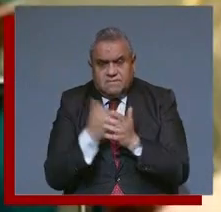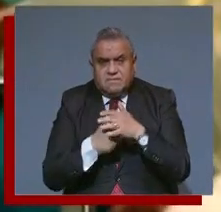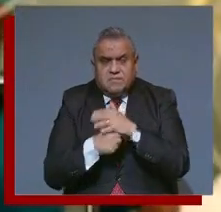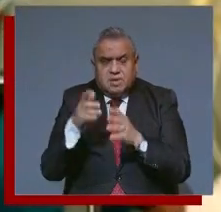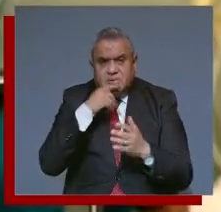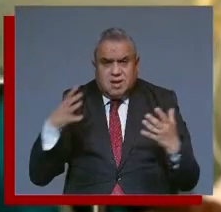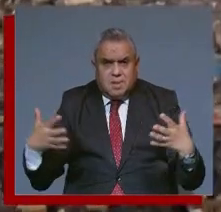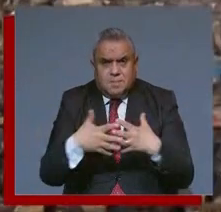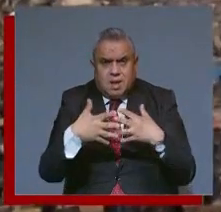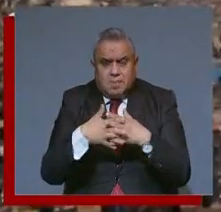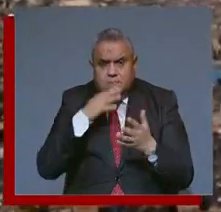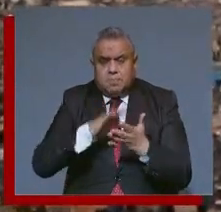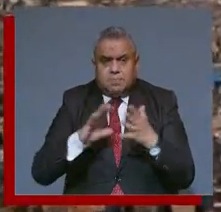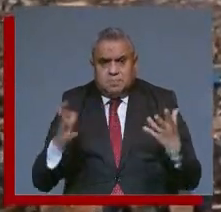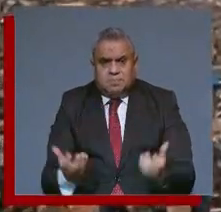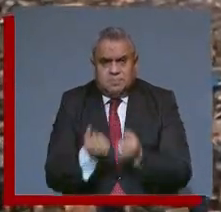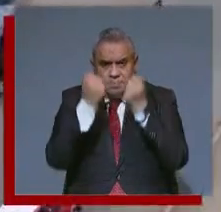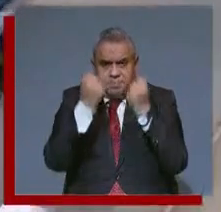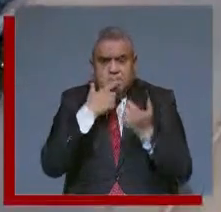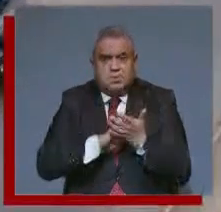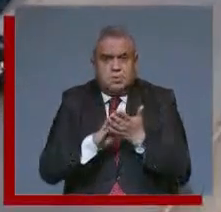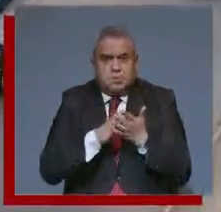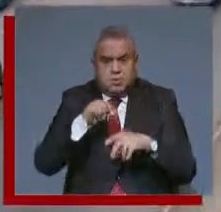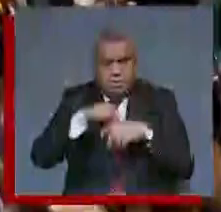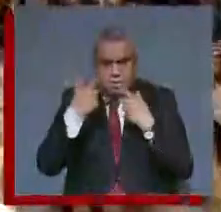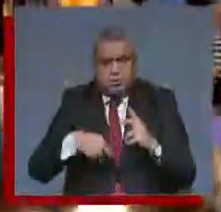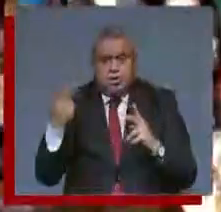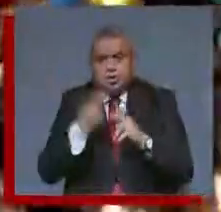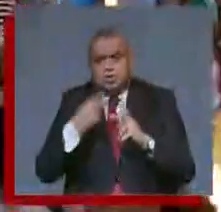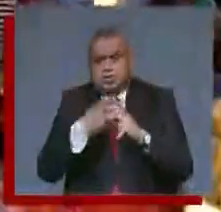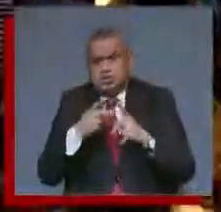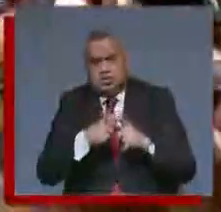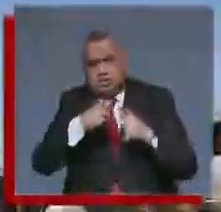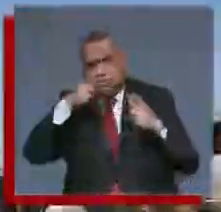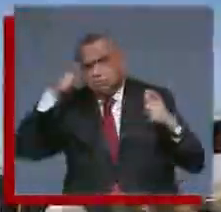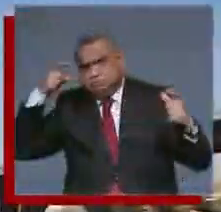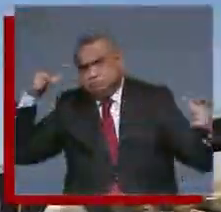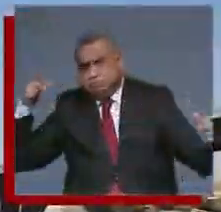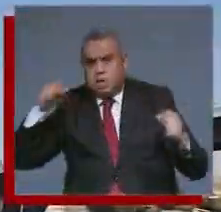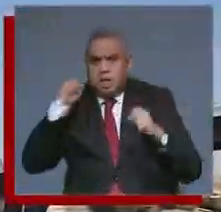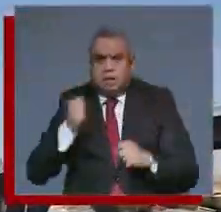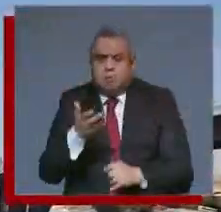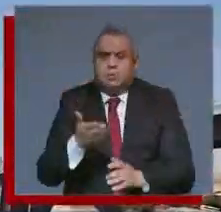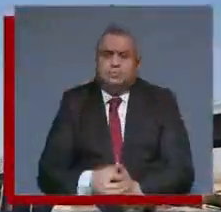على تحقيق نمو احتوائي لعدد السكان الهائل والمتزايد.